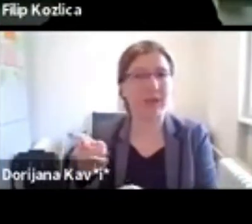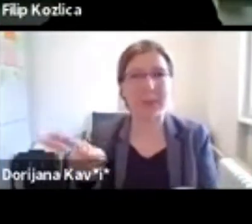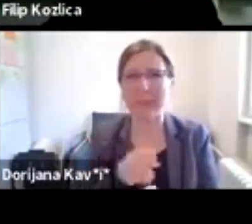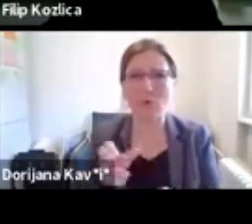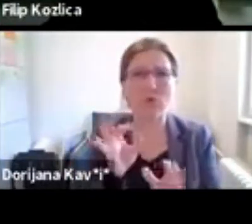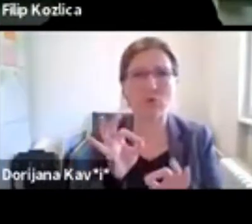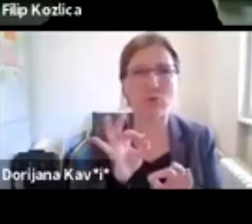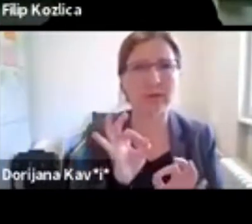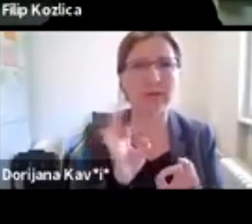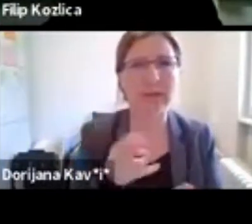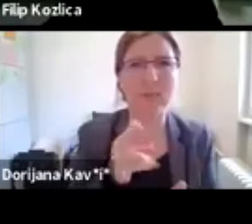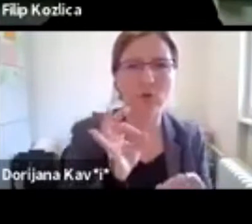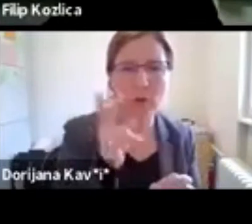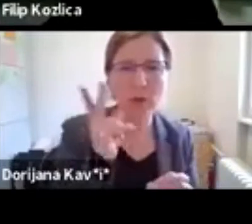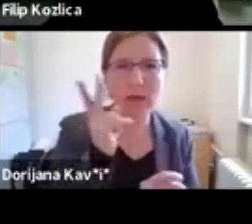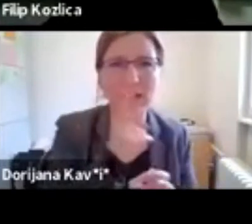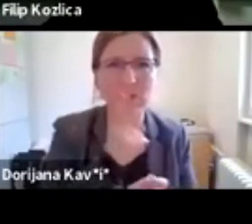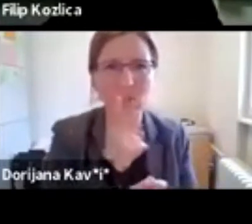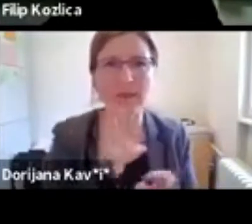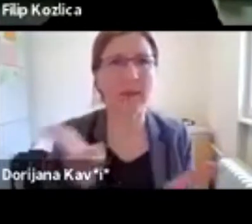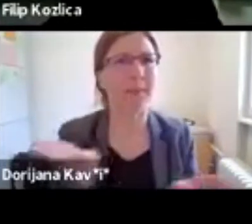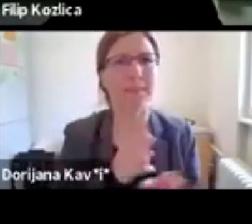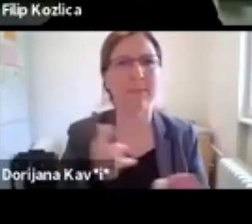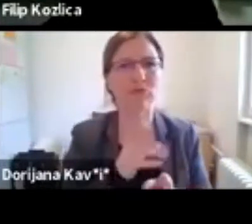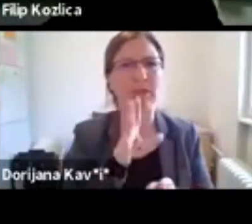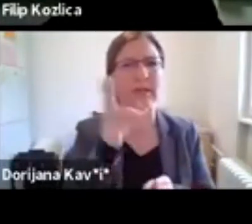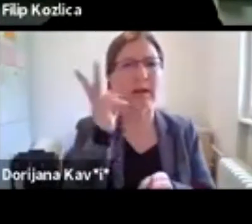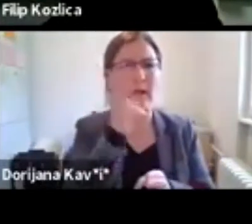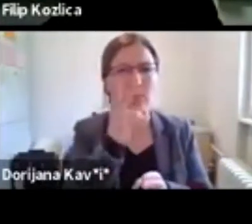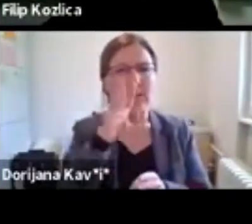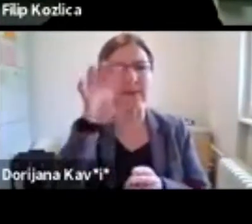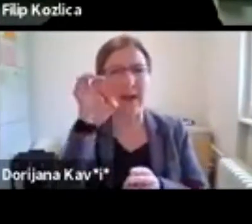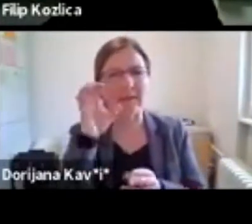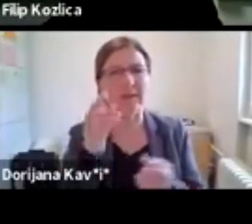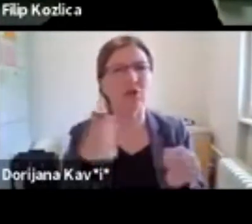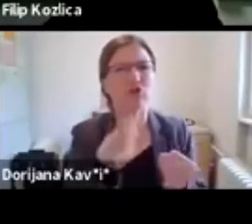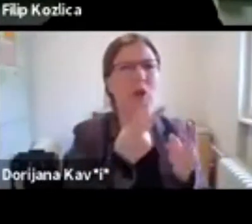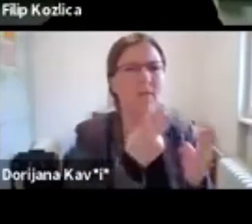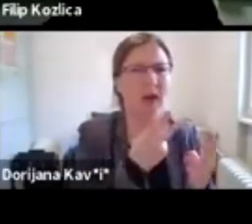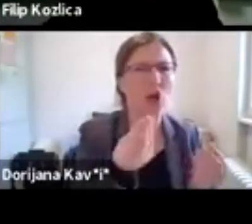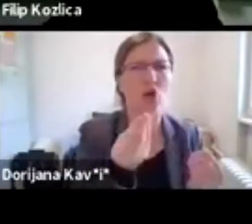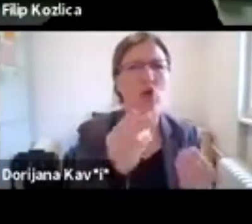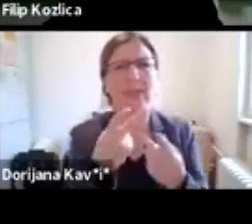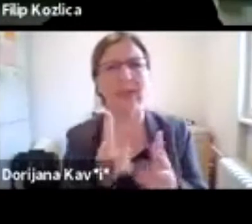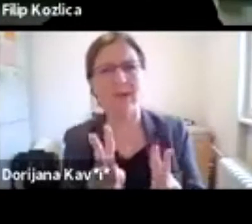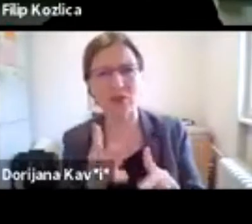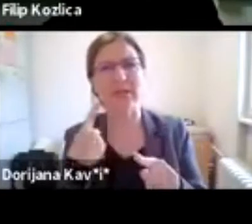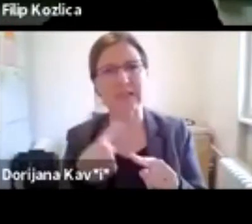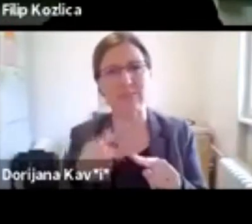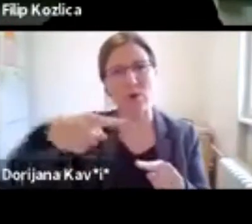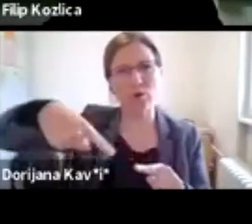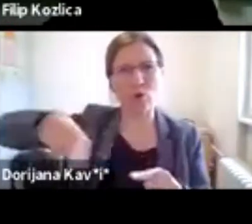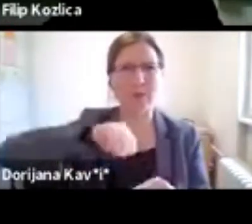i shvatiti što je to iznimno bitno i onda dolazi do porasta anksioznosti, kao kod većine nas, ali kod njih još